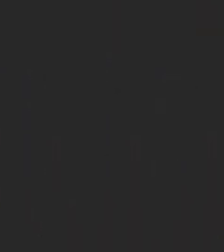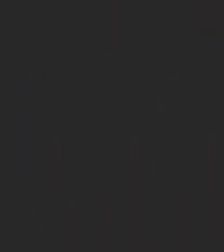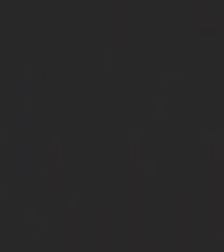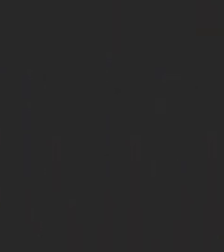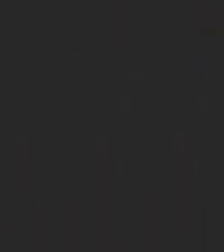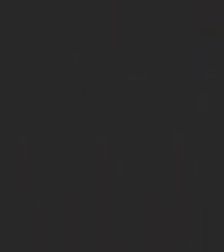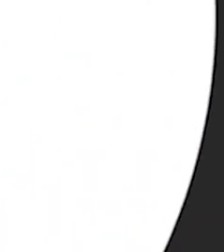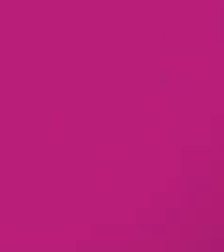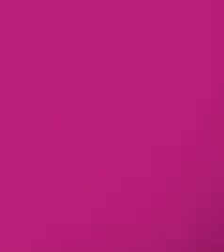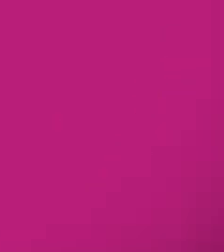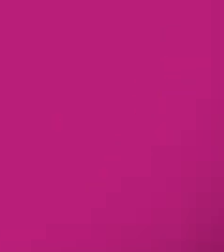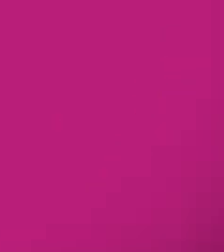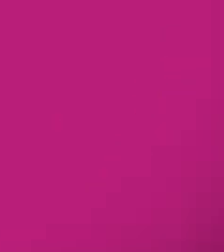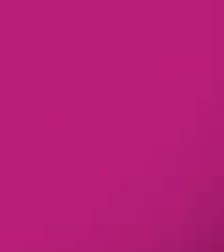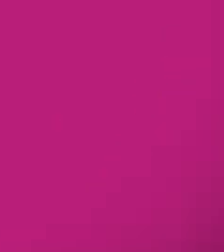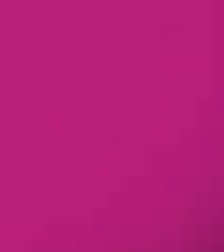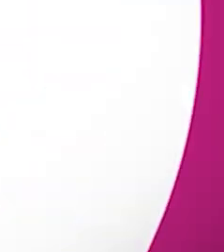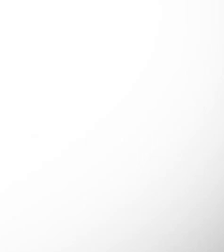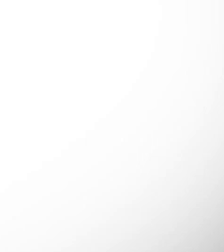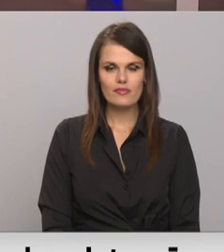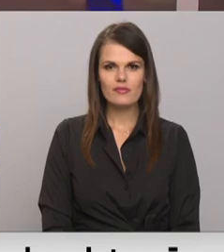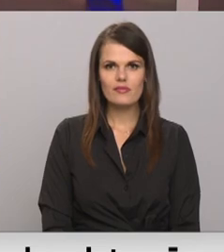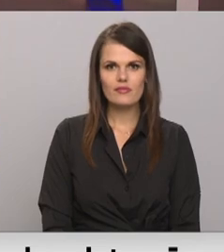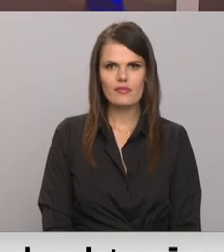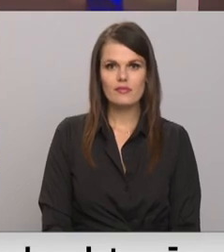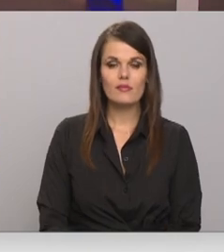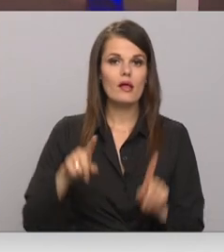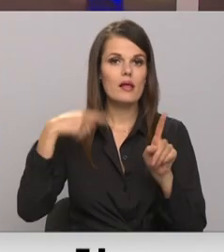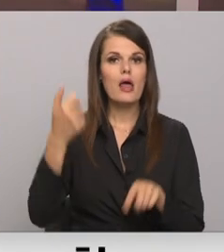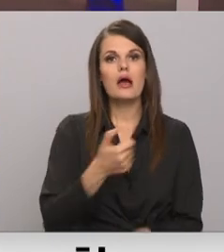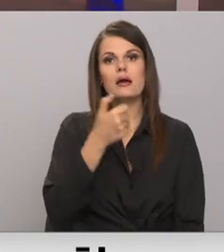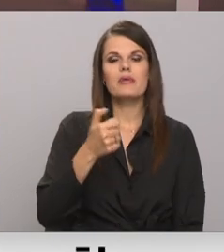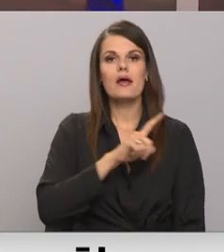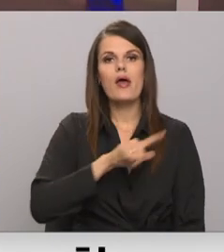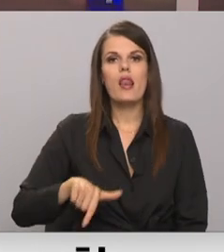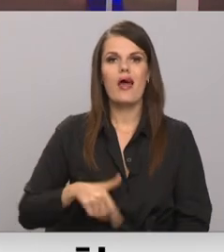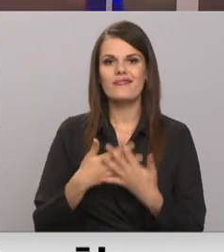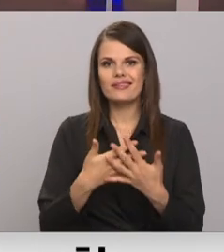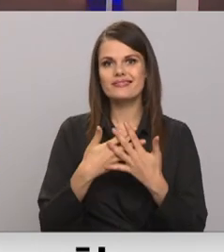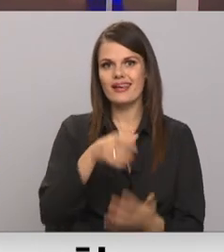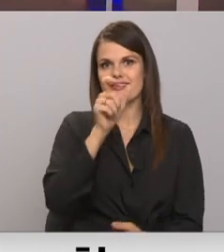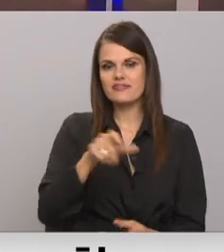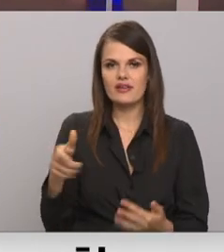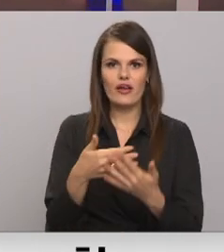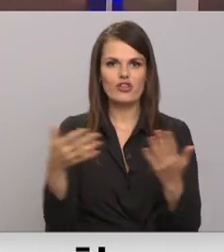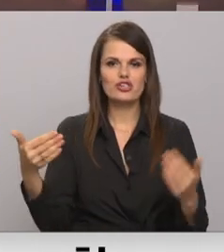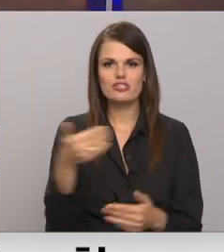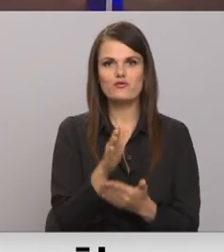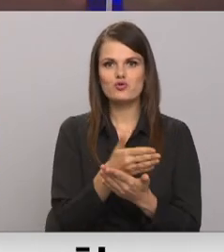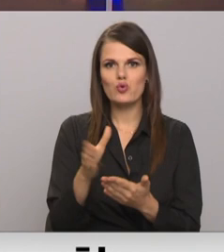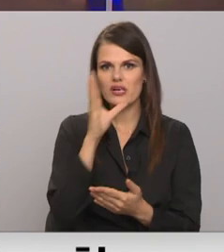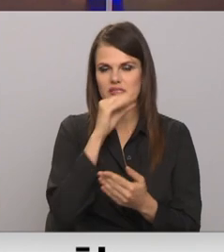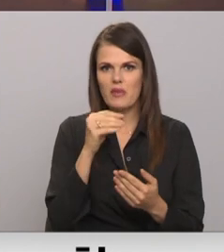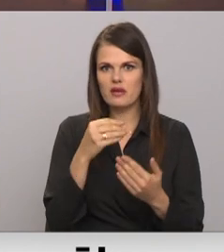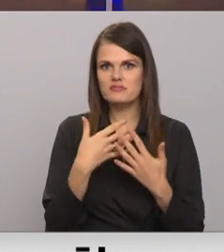Re, viss ēters ir te! Nākamgad Latvijas zvejnieki vairākas zivju sugas drīkstēs zvejot mazāk un